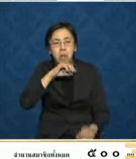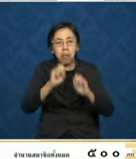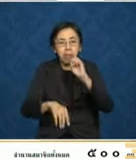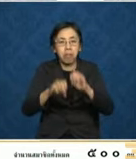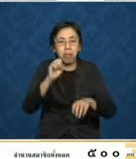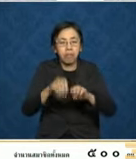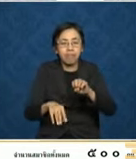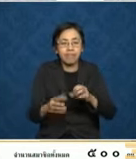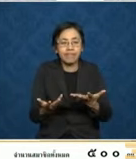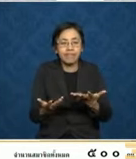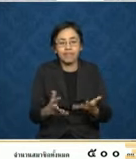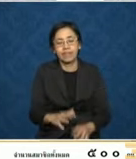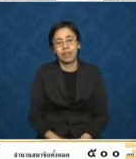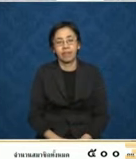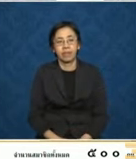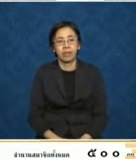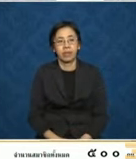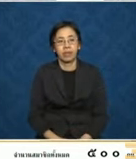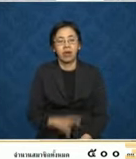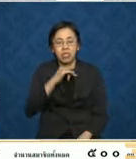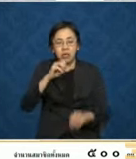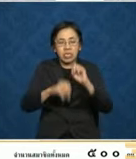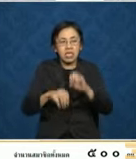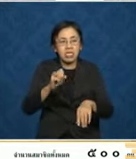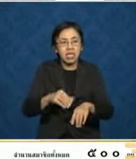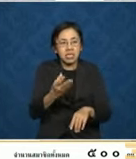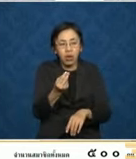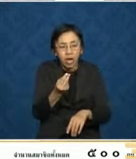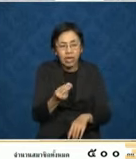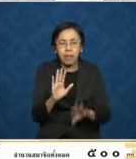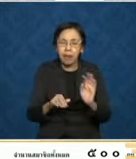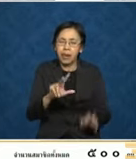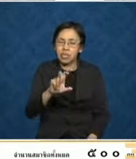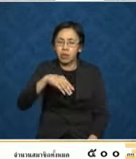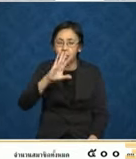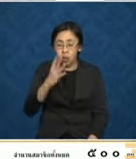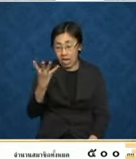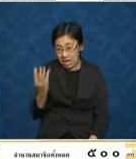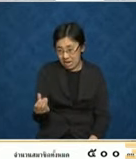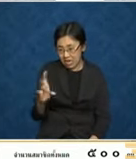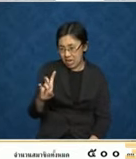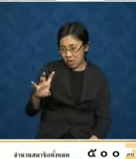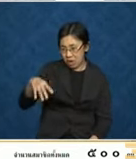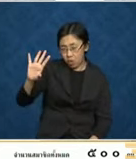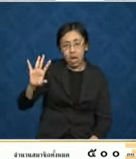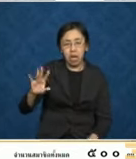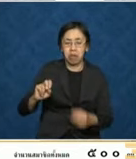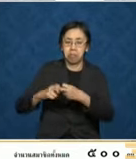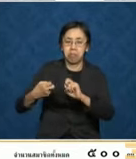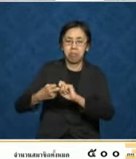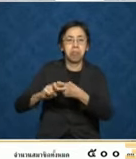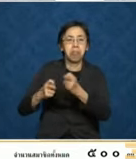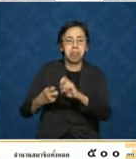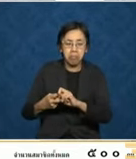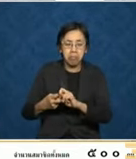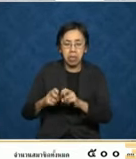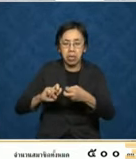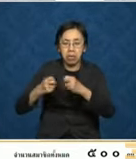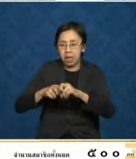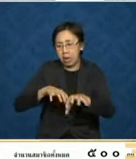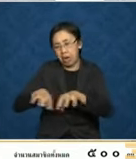ใช้นำขยะมาใช้ได้300กว่าแห่งที่เหลืออีก700กว่าแห่งเนี่ยมีปัญหาในการจั